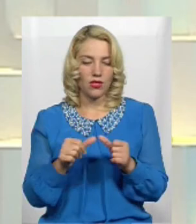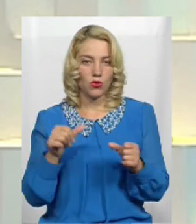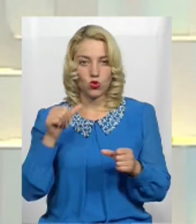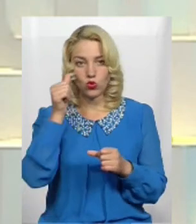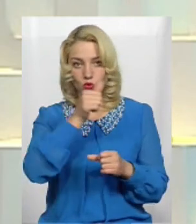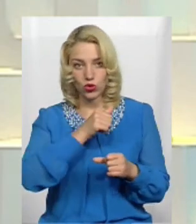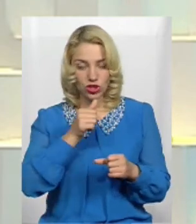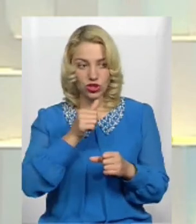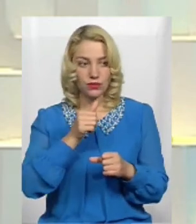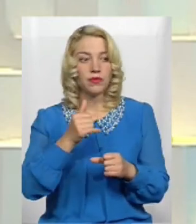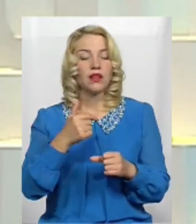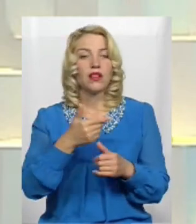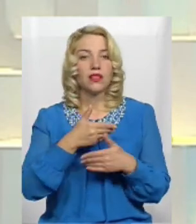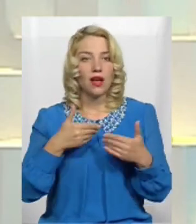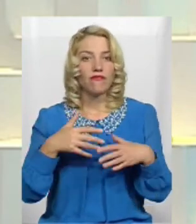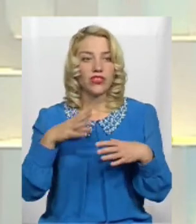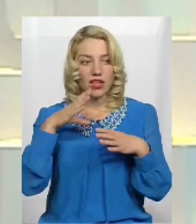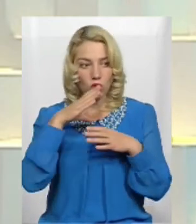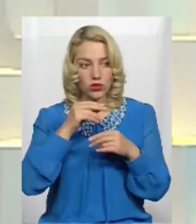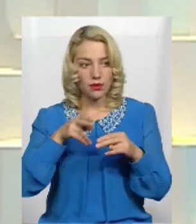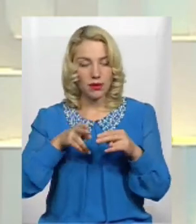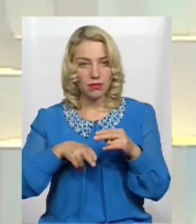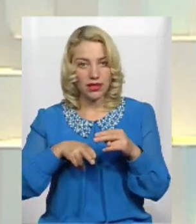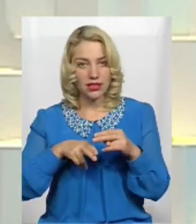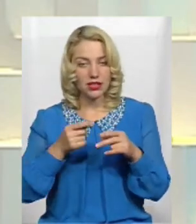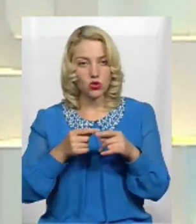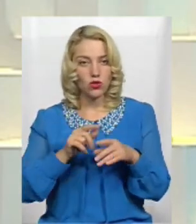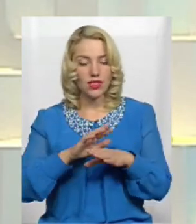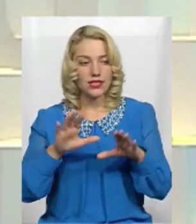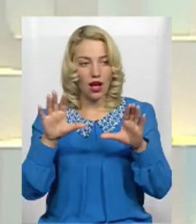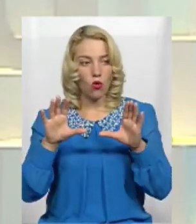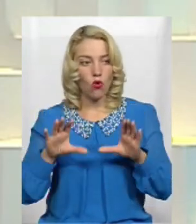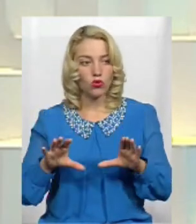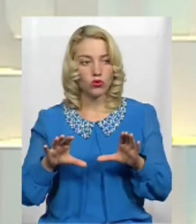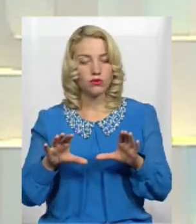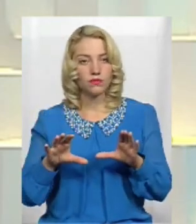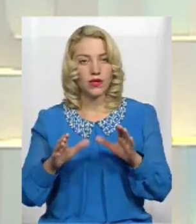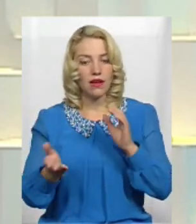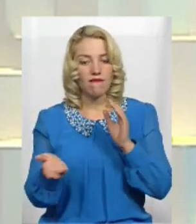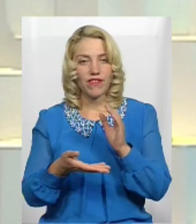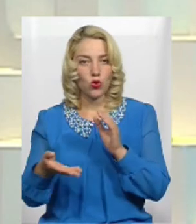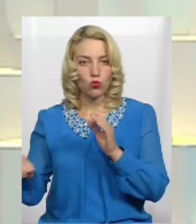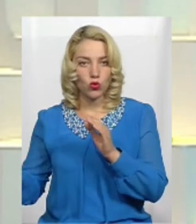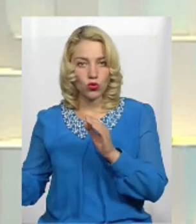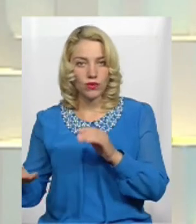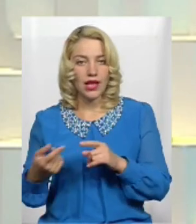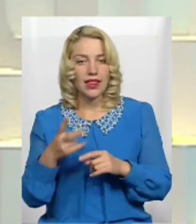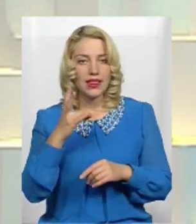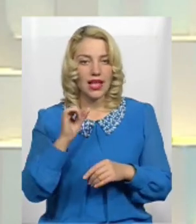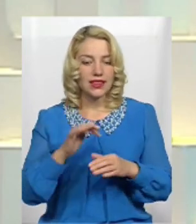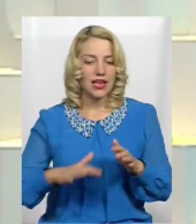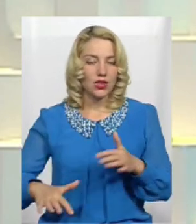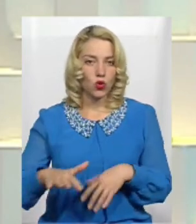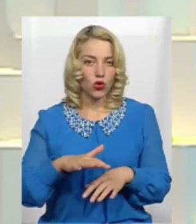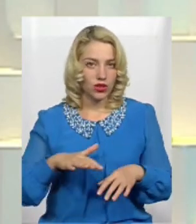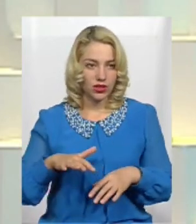минулоріч, знову ж таки, нам вдалося припинити таку незаконну вирубку на території